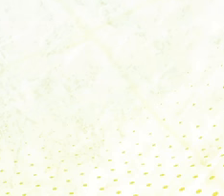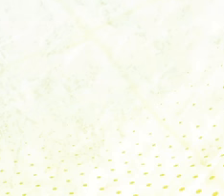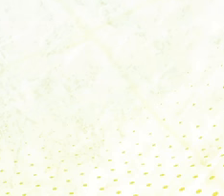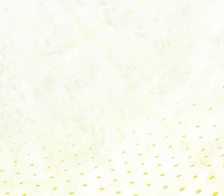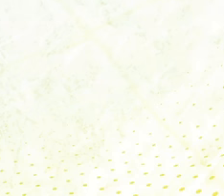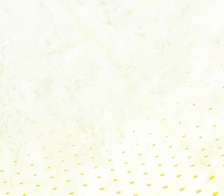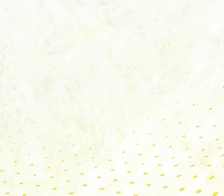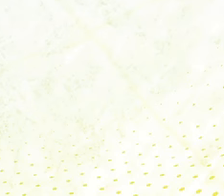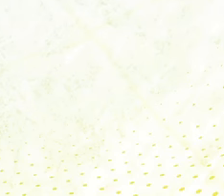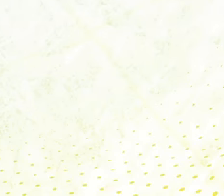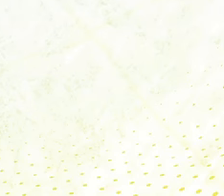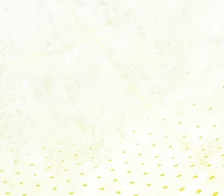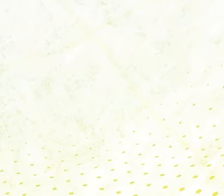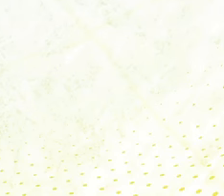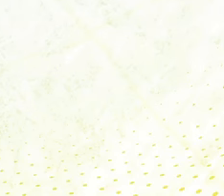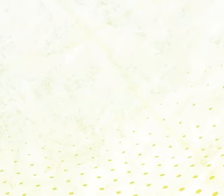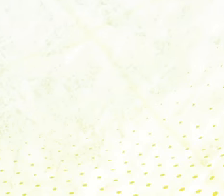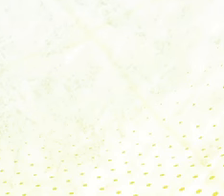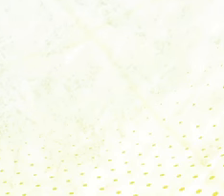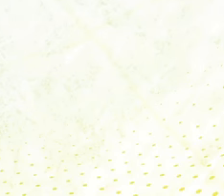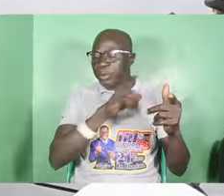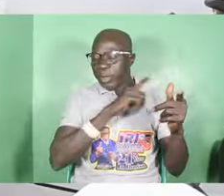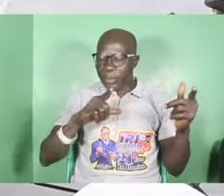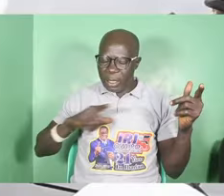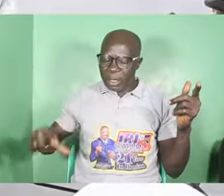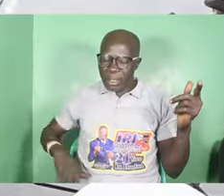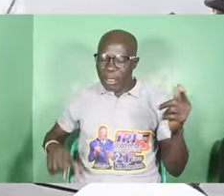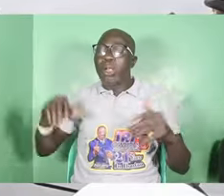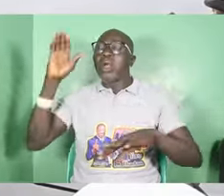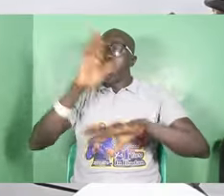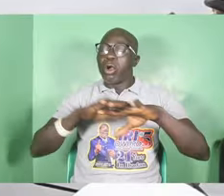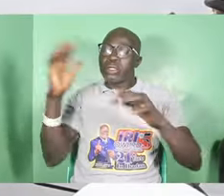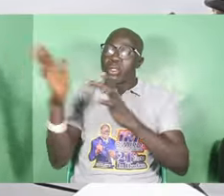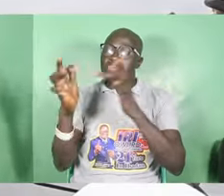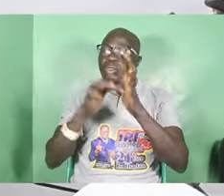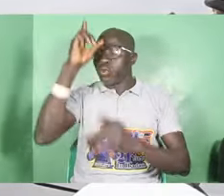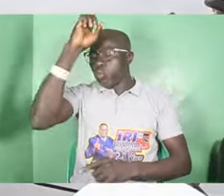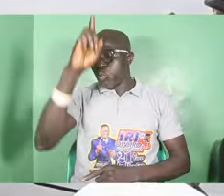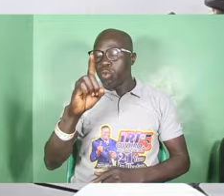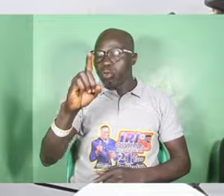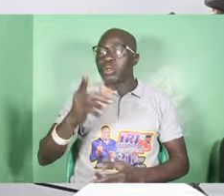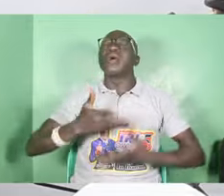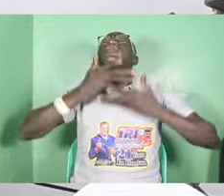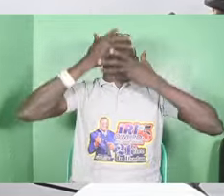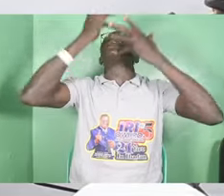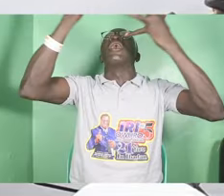wiche orúkọ jésù kristo ló wà wá amen. Orúkọ jésù lẹ́ẹ̀kan yóò sọ bí